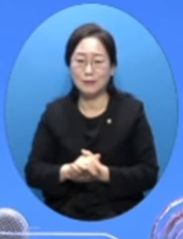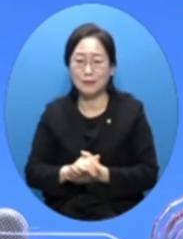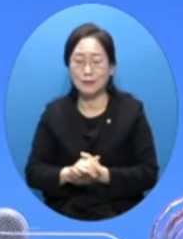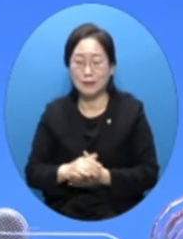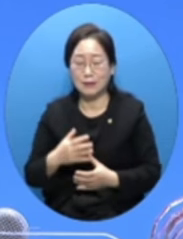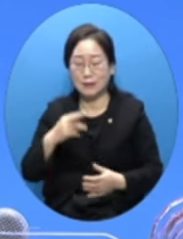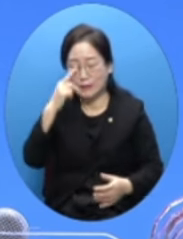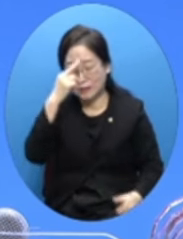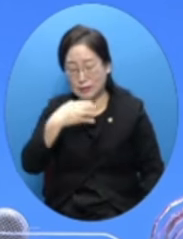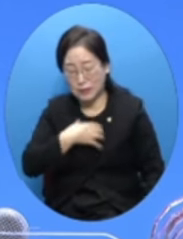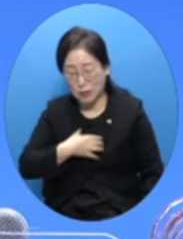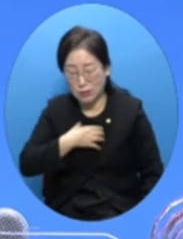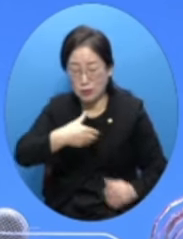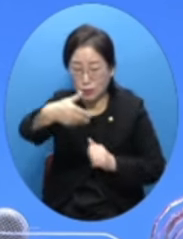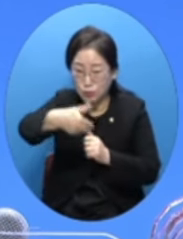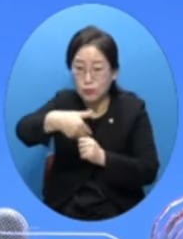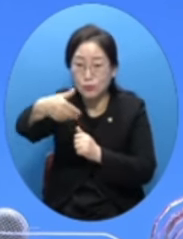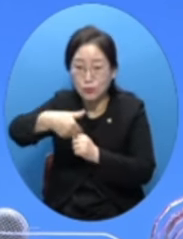근심 걱정을 갖다 주고